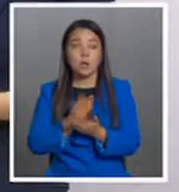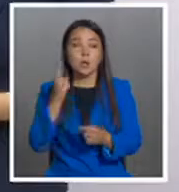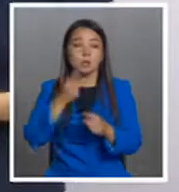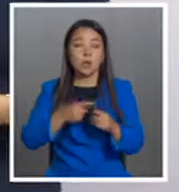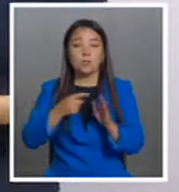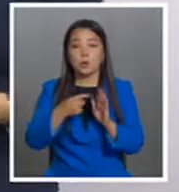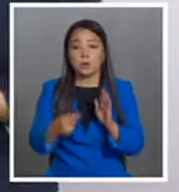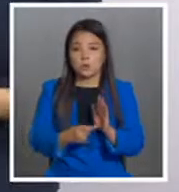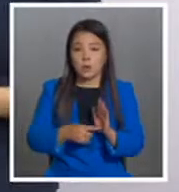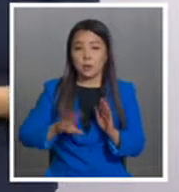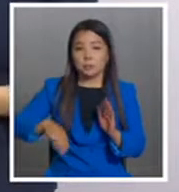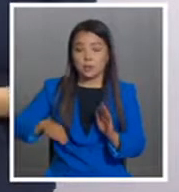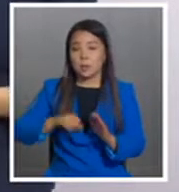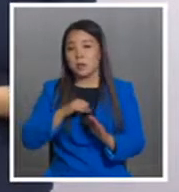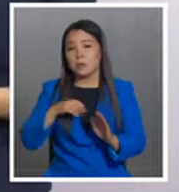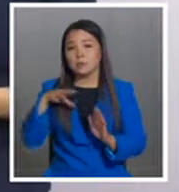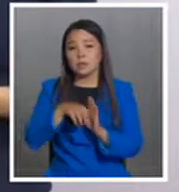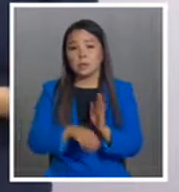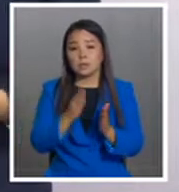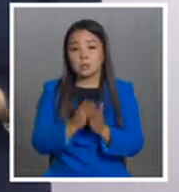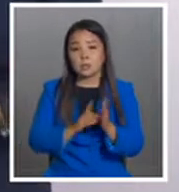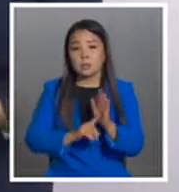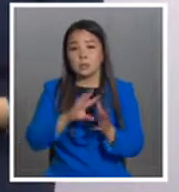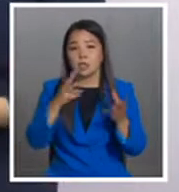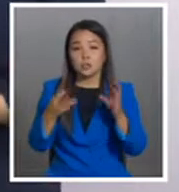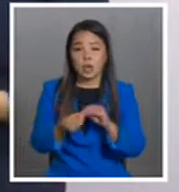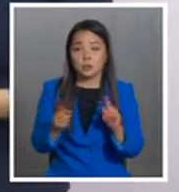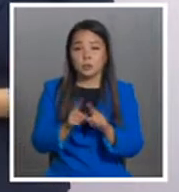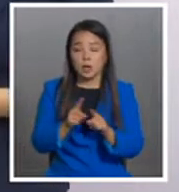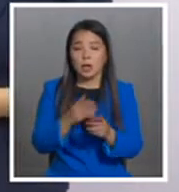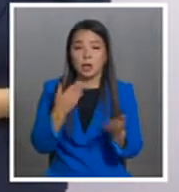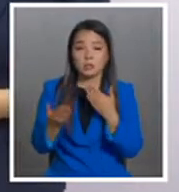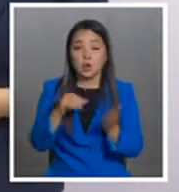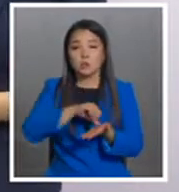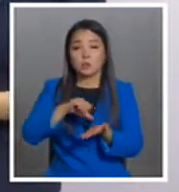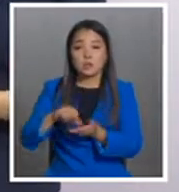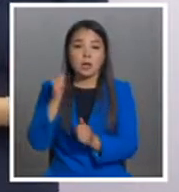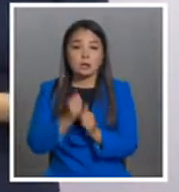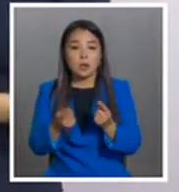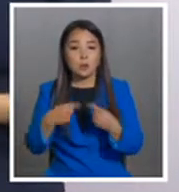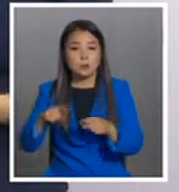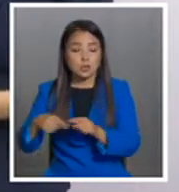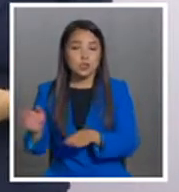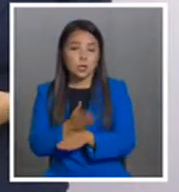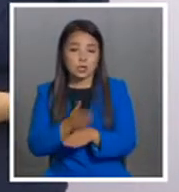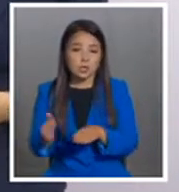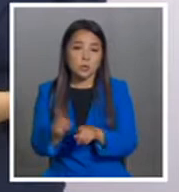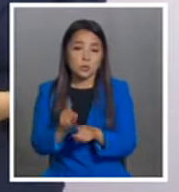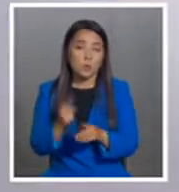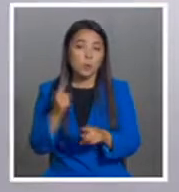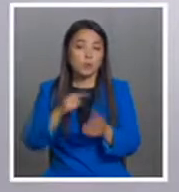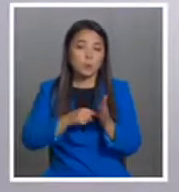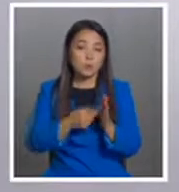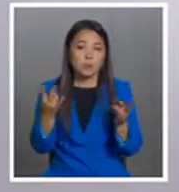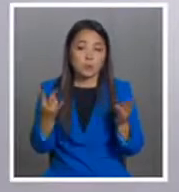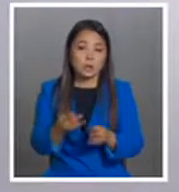бөлеміз. Және ең соңғы қадам шыққан нәтижені қатынас мүшелерінің әрқайсына жеке-жеке көбейту керек.